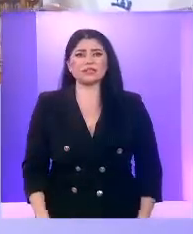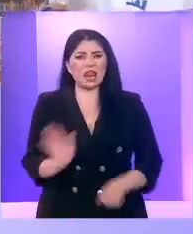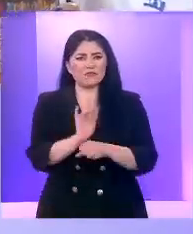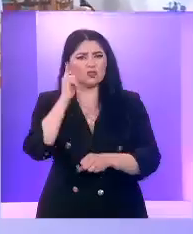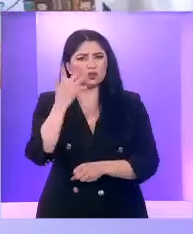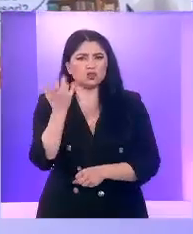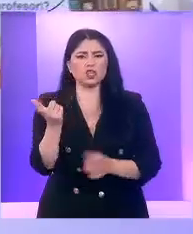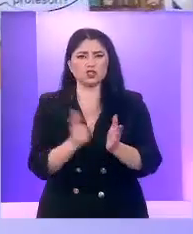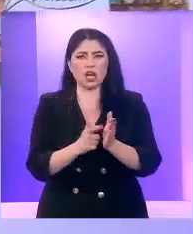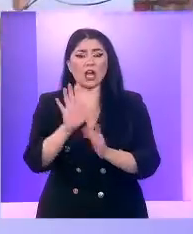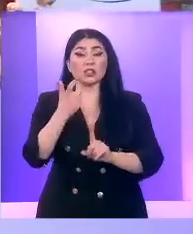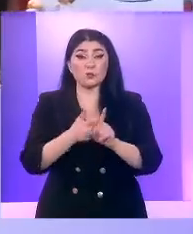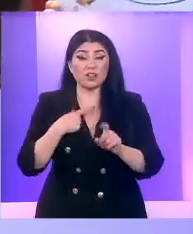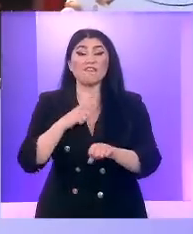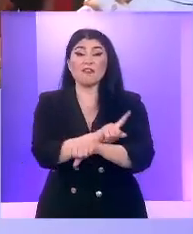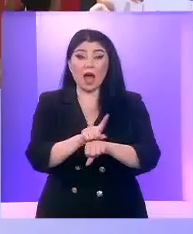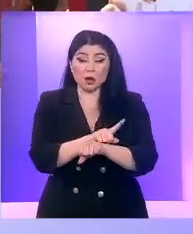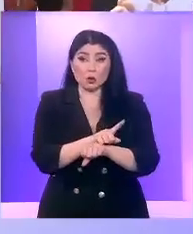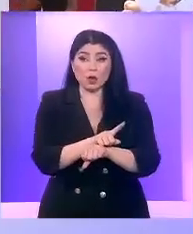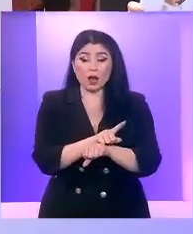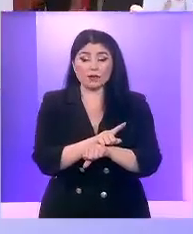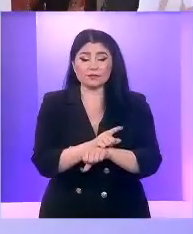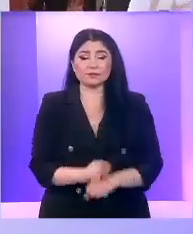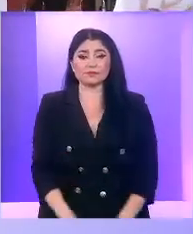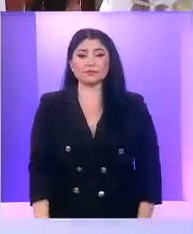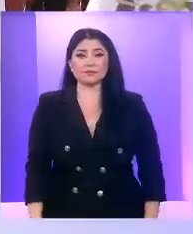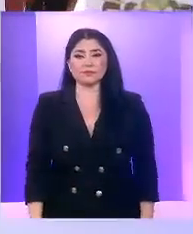dar acest protest va dura, era o pancartă pe aici.